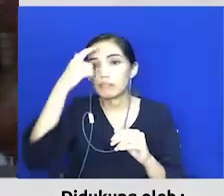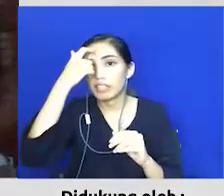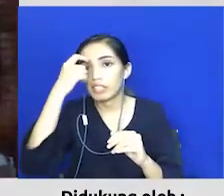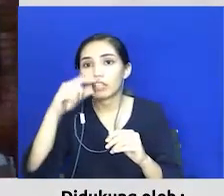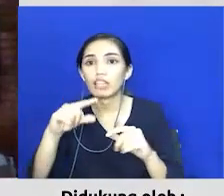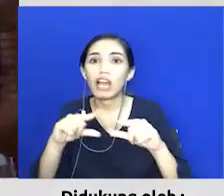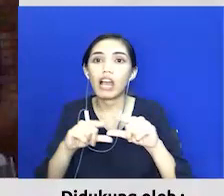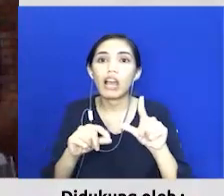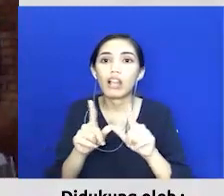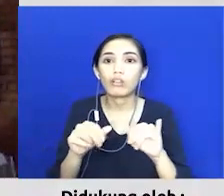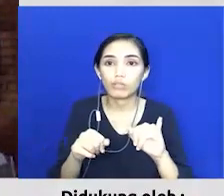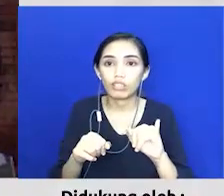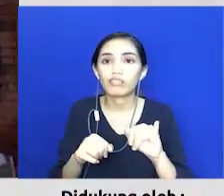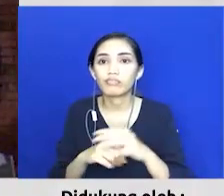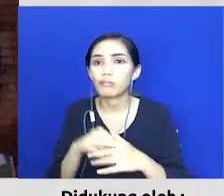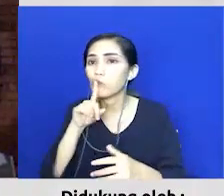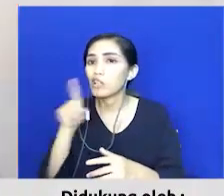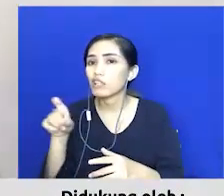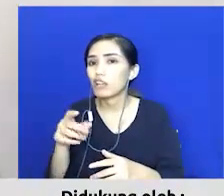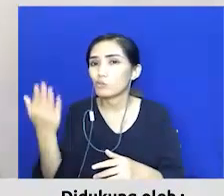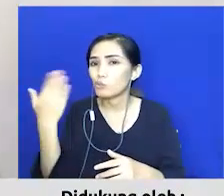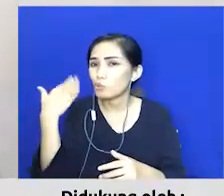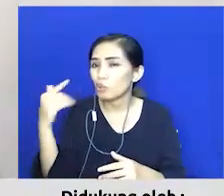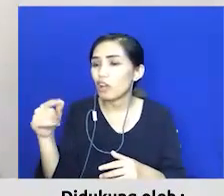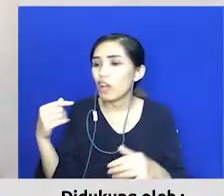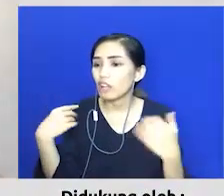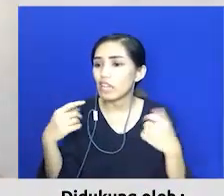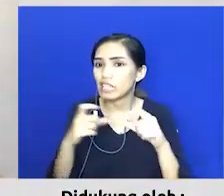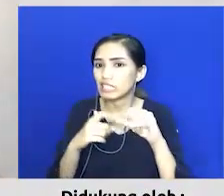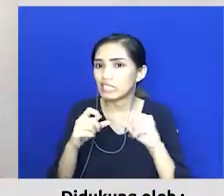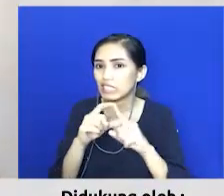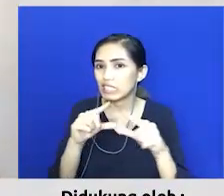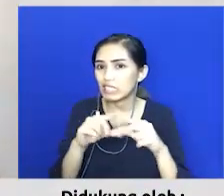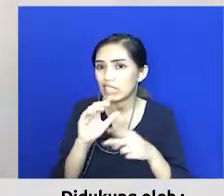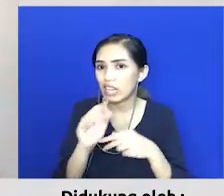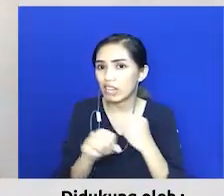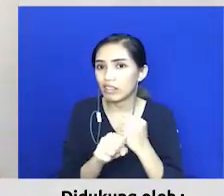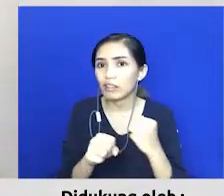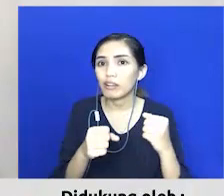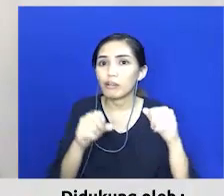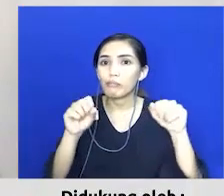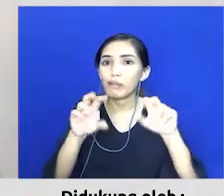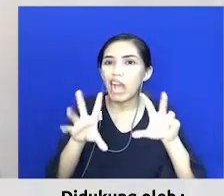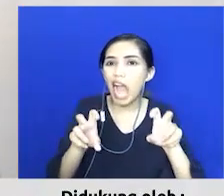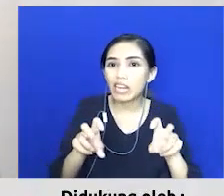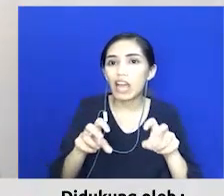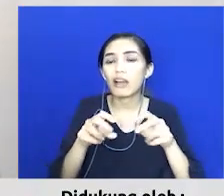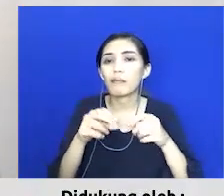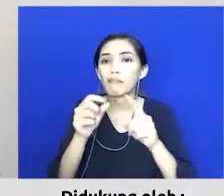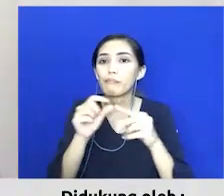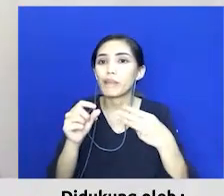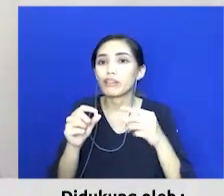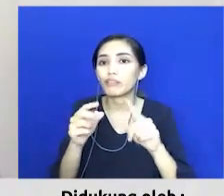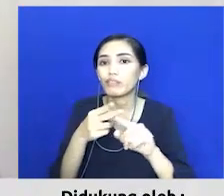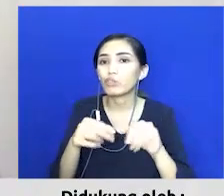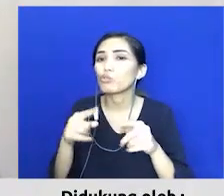kesempatan masih melihat, belajar dari Bapak. Pak, sedikit pertanyaan Pak Mungkas dulu. Itu dulu tuh ada yang namanya sidang pengarang